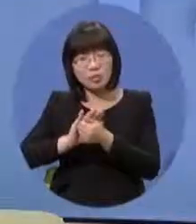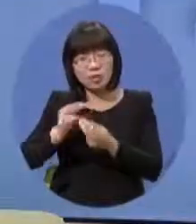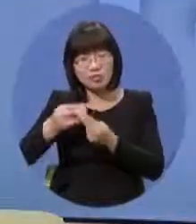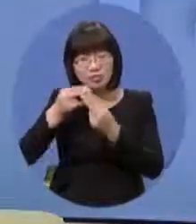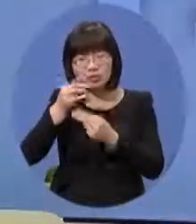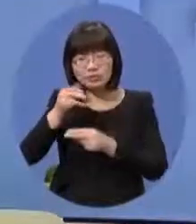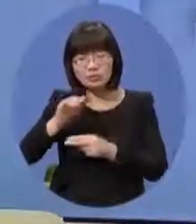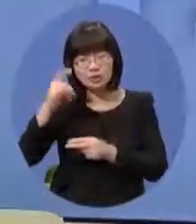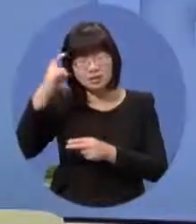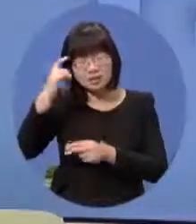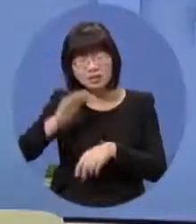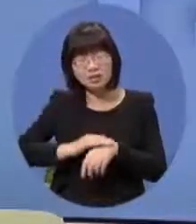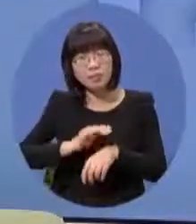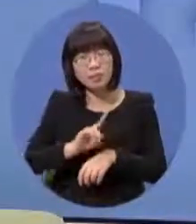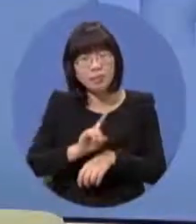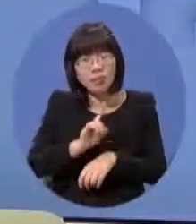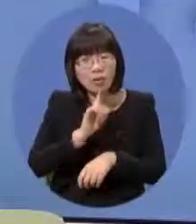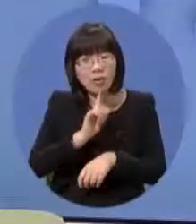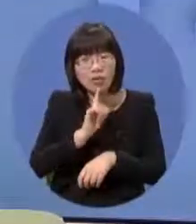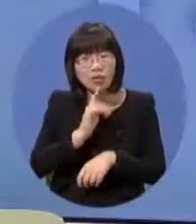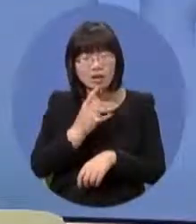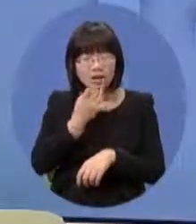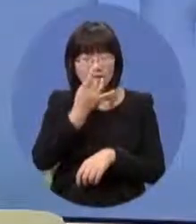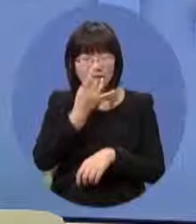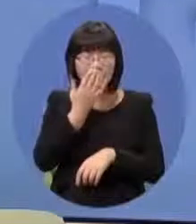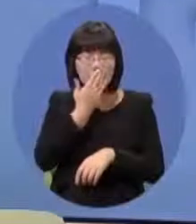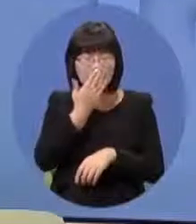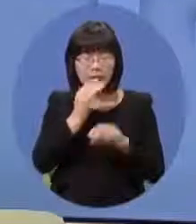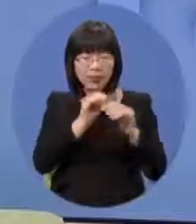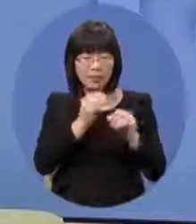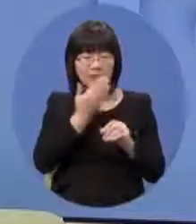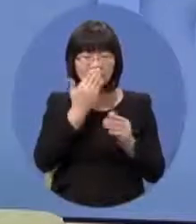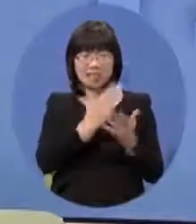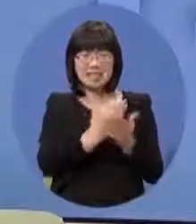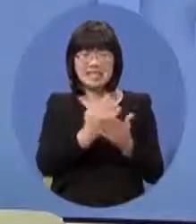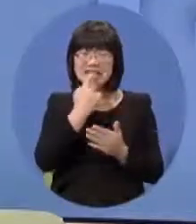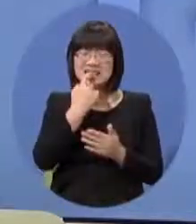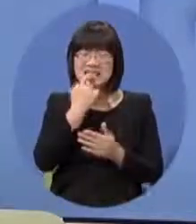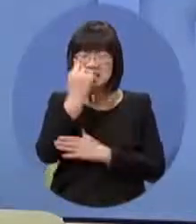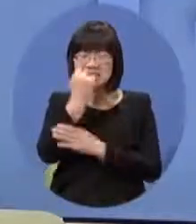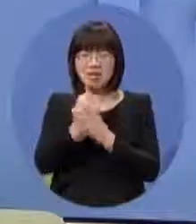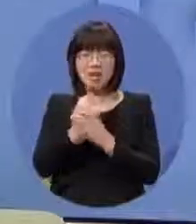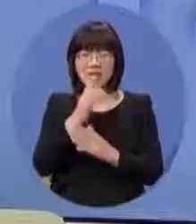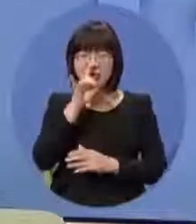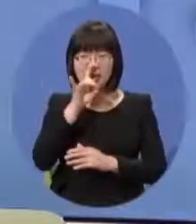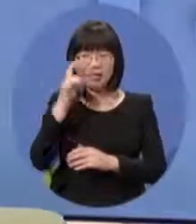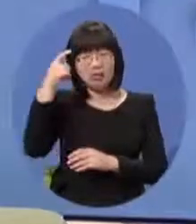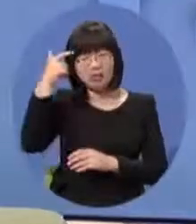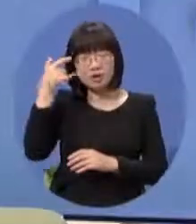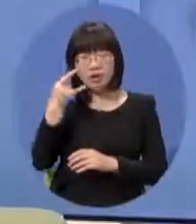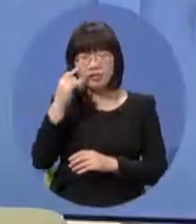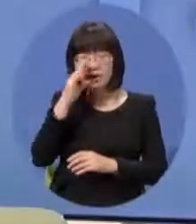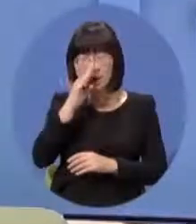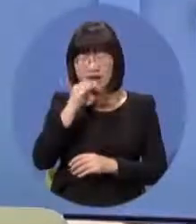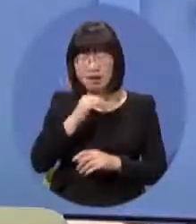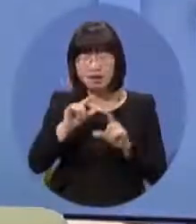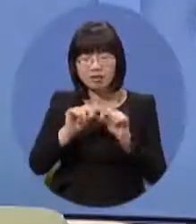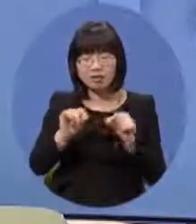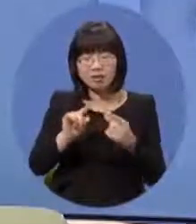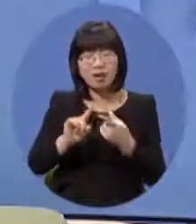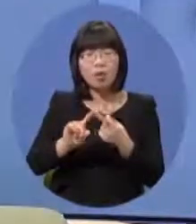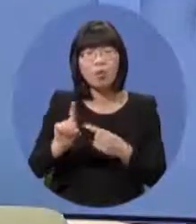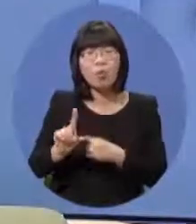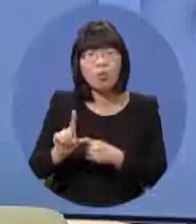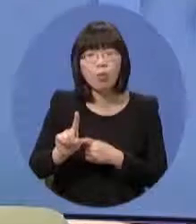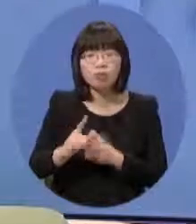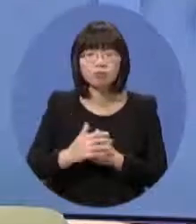저희한테 선입견은 약간 설탕 많이 먹지 마! 뭐 치아도 안 좋고 뭐 이런데 두뇌에 좀 안 좋거나 좀 안 좋은 음식들도